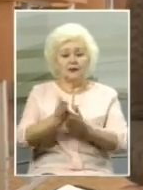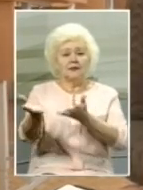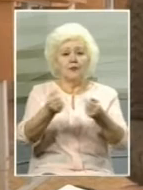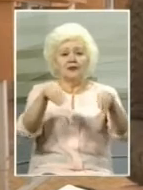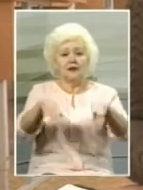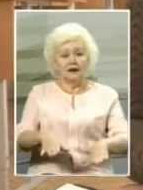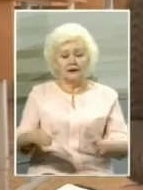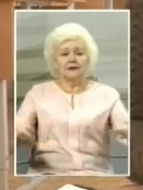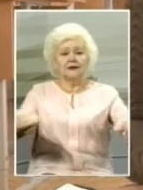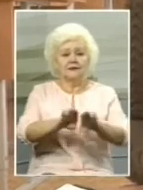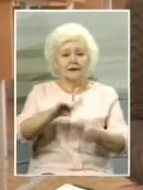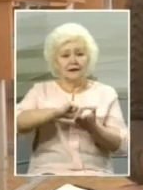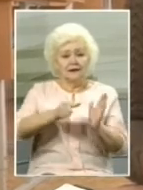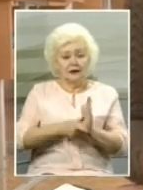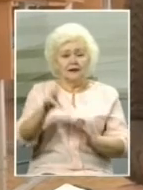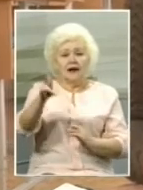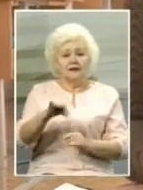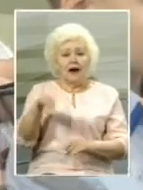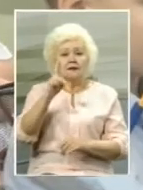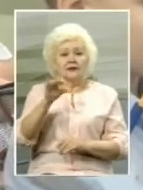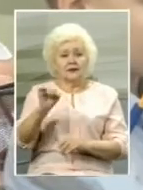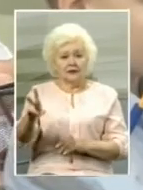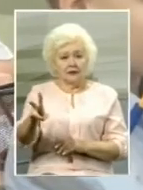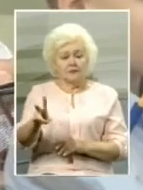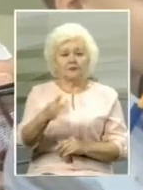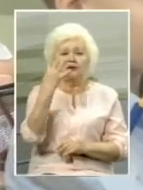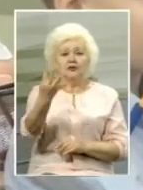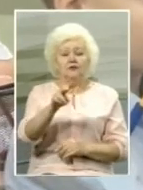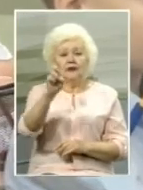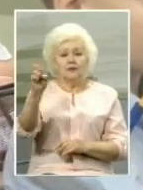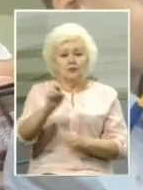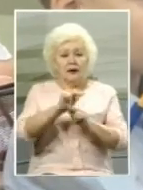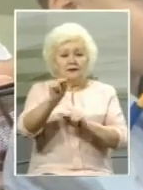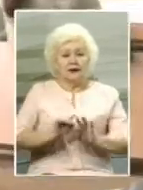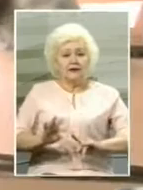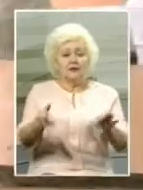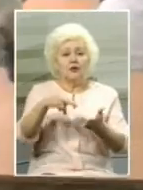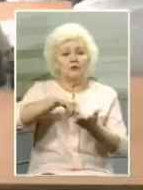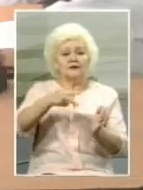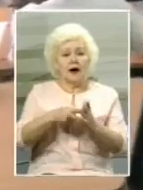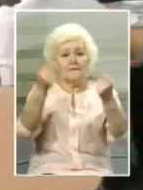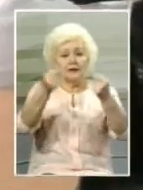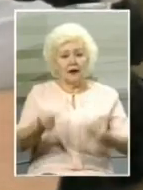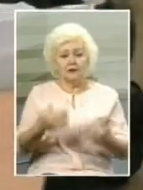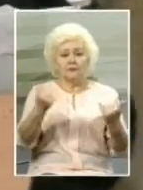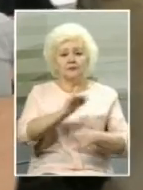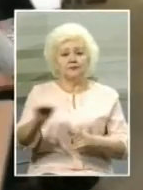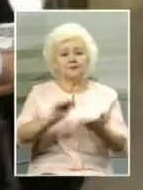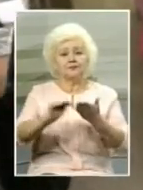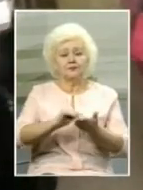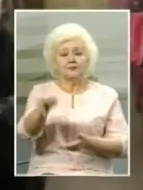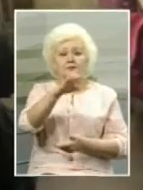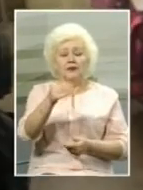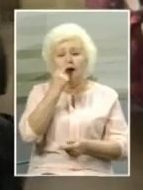прийняла рішення закрити клас на карантин. В 4-му Б заняття проходять за планом. Сьогодні діти пишуть